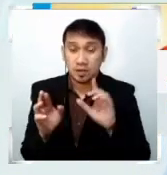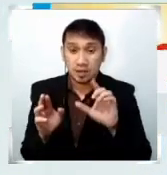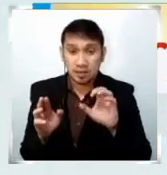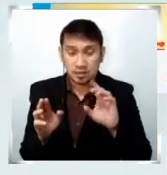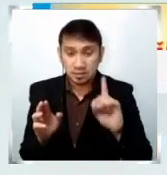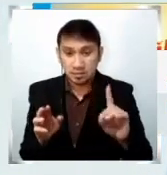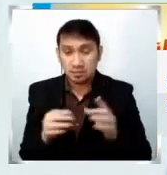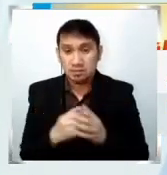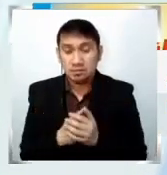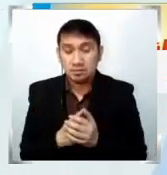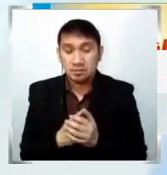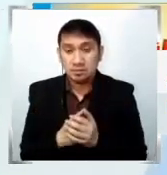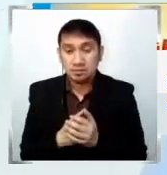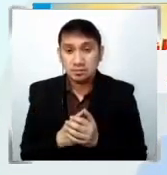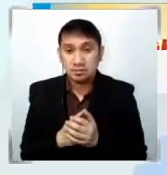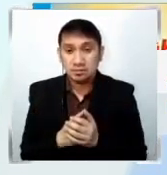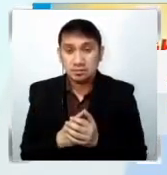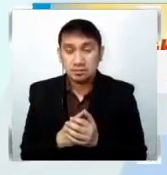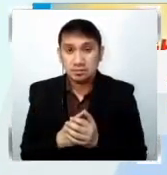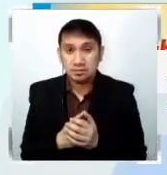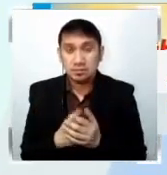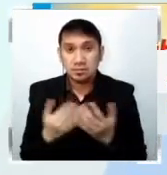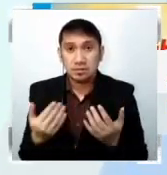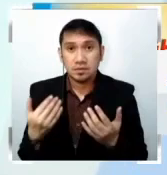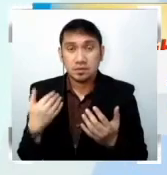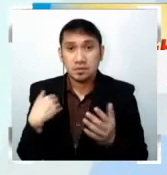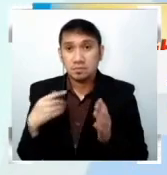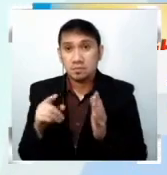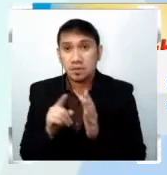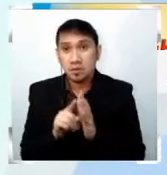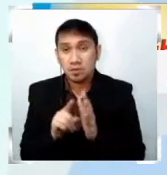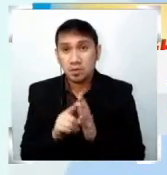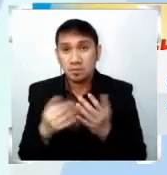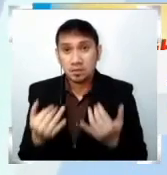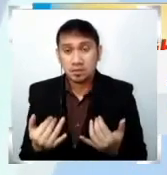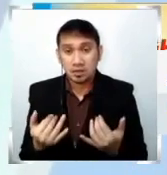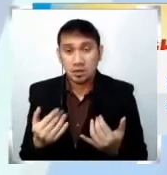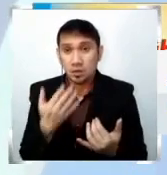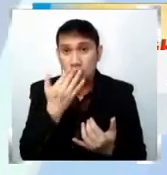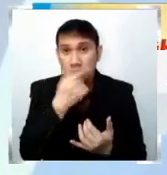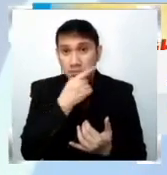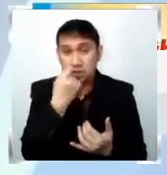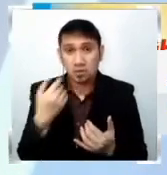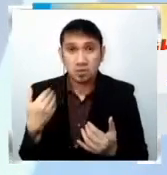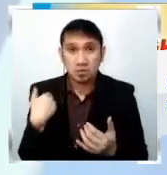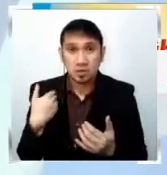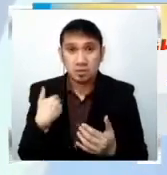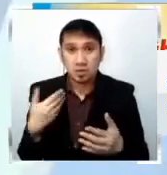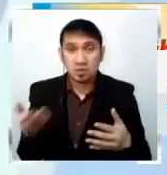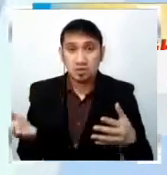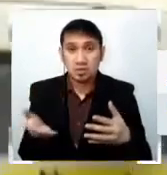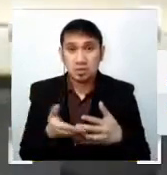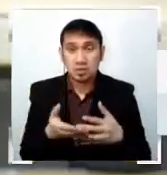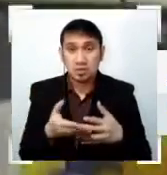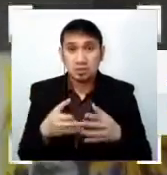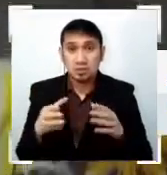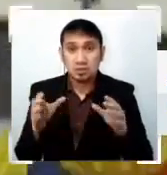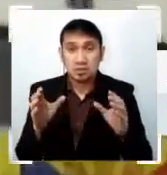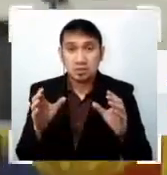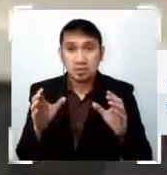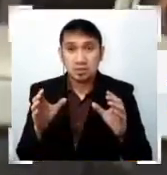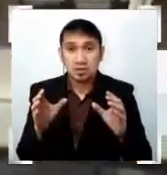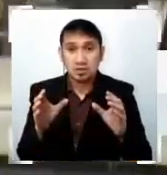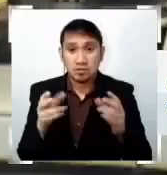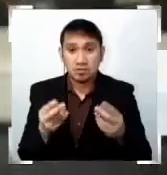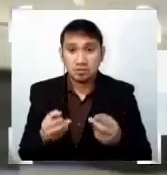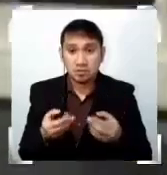giant posters. Hindi pa po bawal yan ngayon kasi hindi pa naman sila nagpa-file ng Certificate of Candidacy.